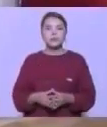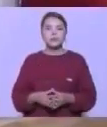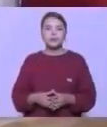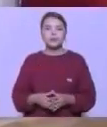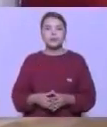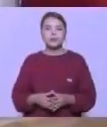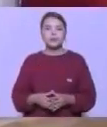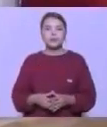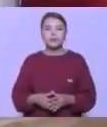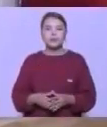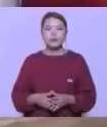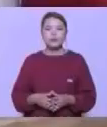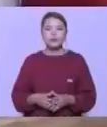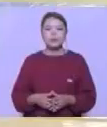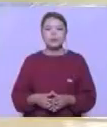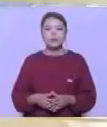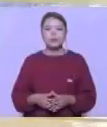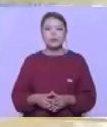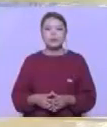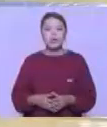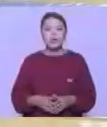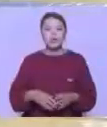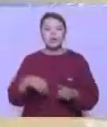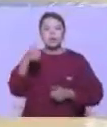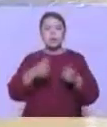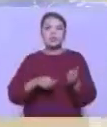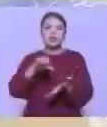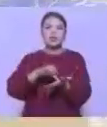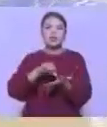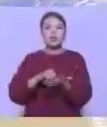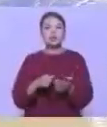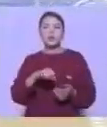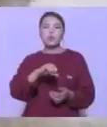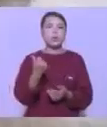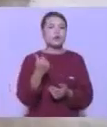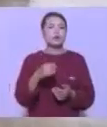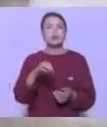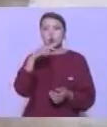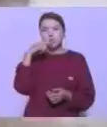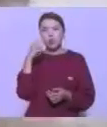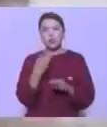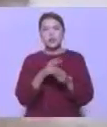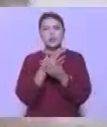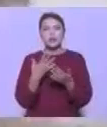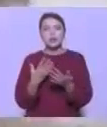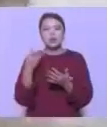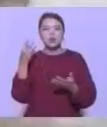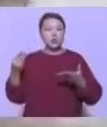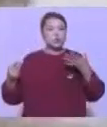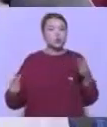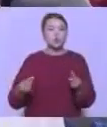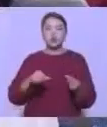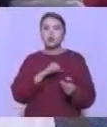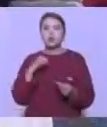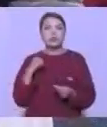дұрыс бағытта жасалып жатқанын білесіздер. Жарысқа әр өңір өздерінің бірінші номерлі спортшыларын ала келген. Өйткені жарыс